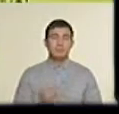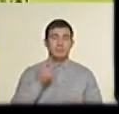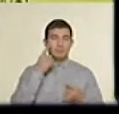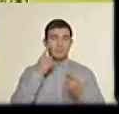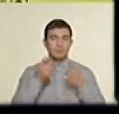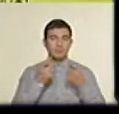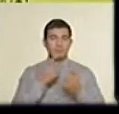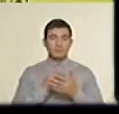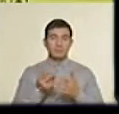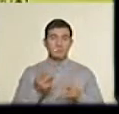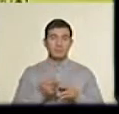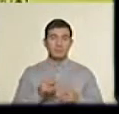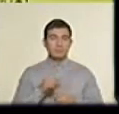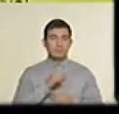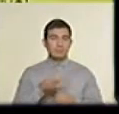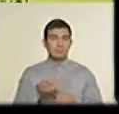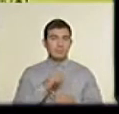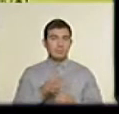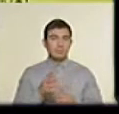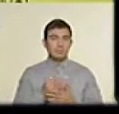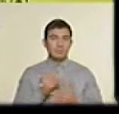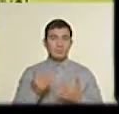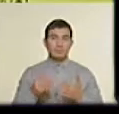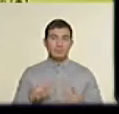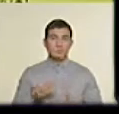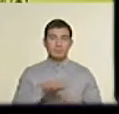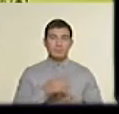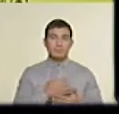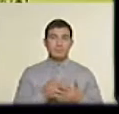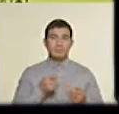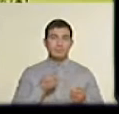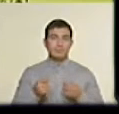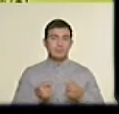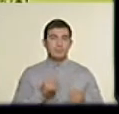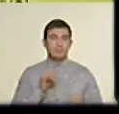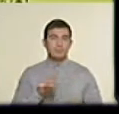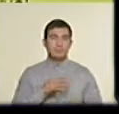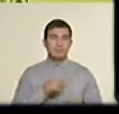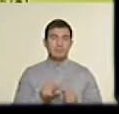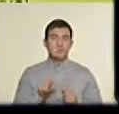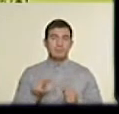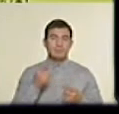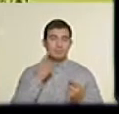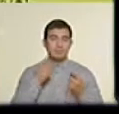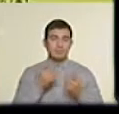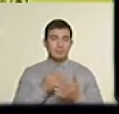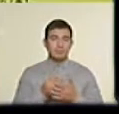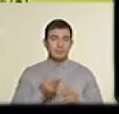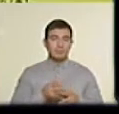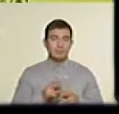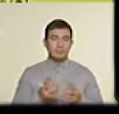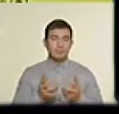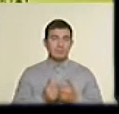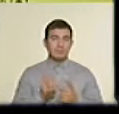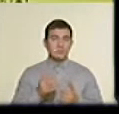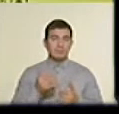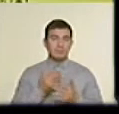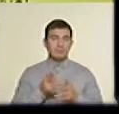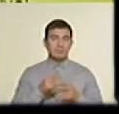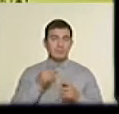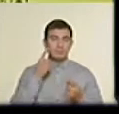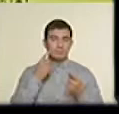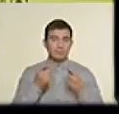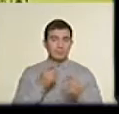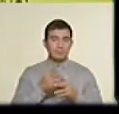Axborotlarni tarqatish, shuningdek, mamlakat iqtisodiyotini boshqarishda aloqa xizmati muhim o'rin tutadi. Aloqa xizmati ikki